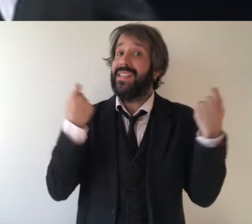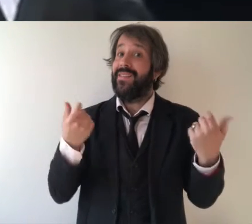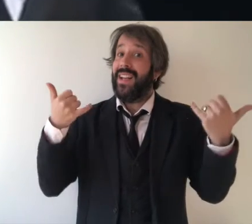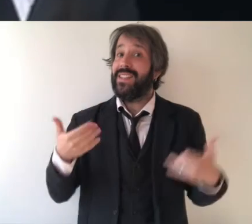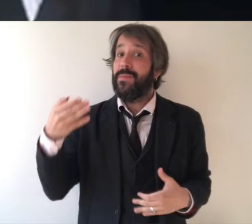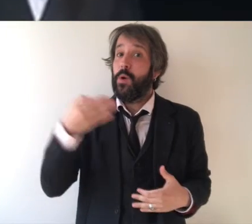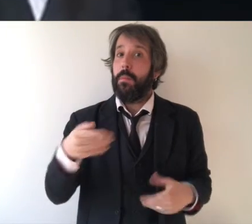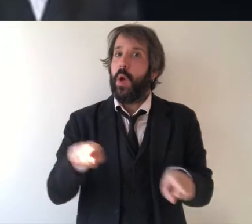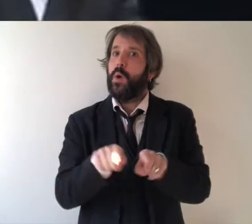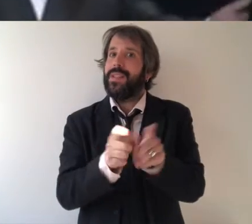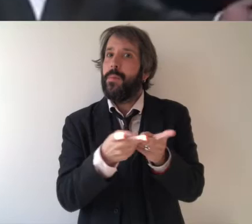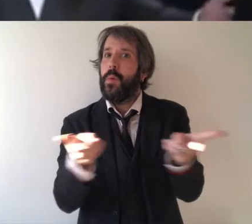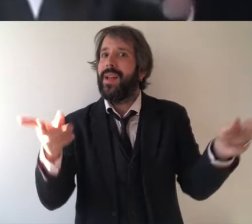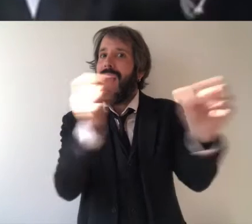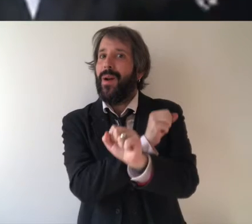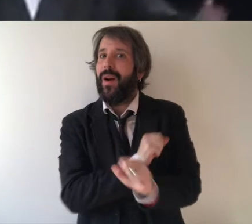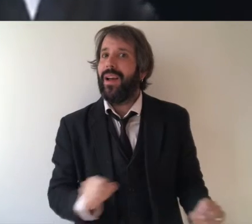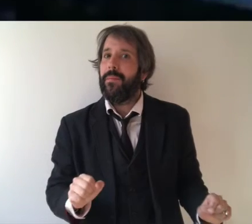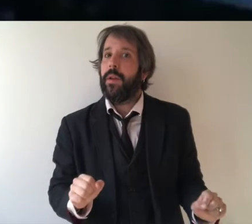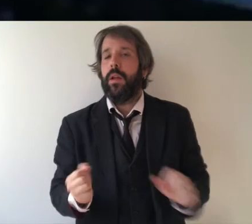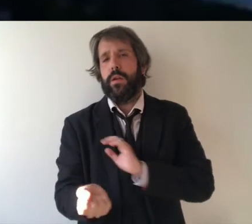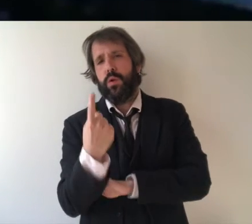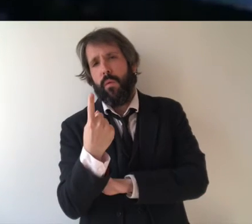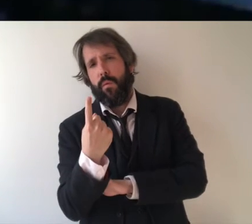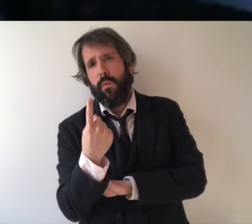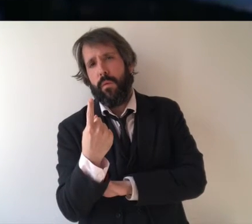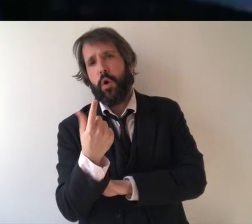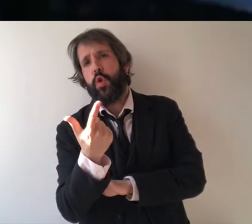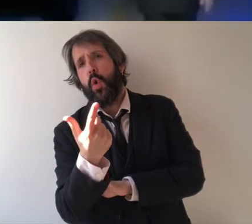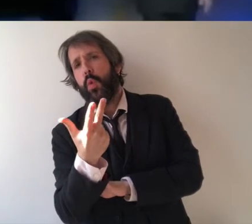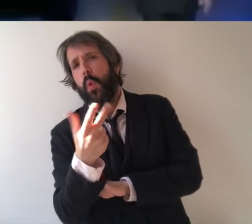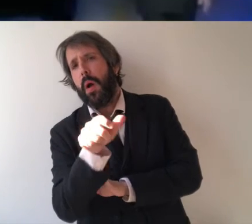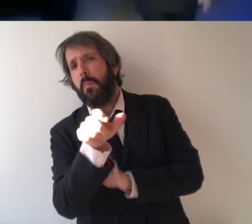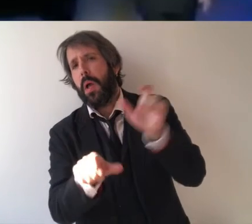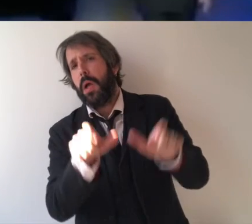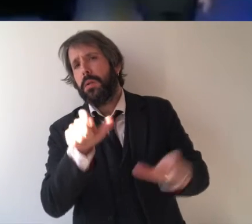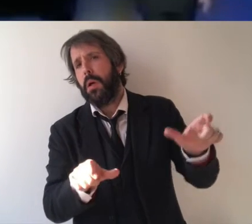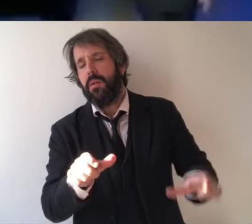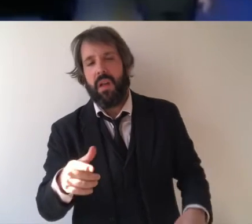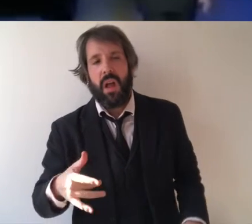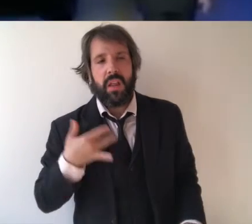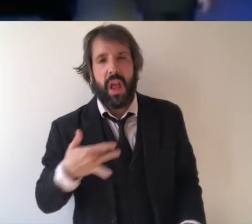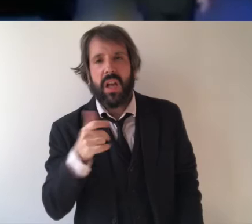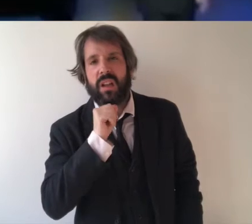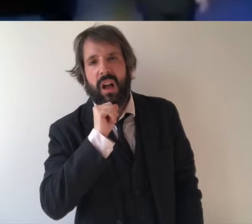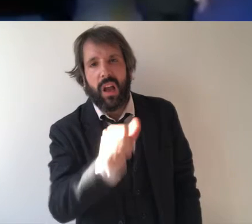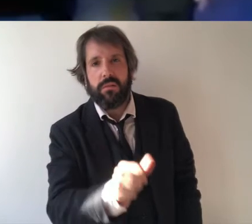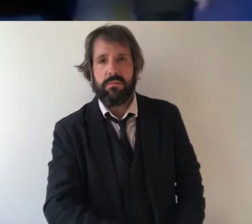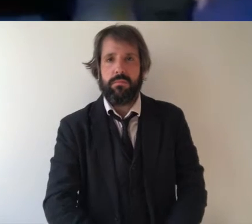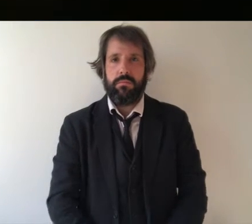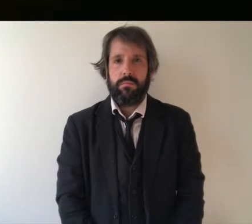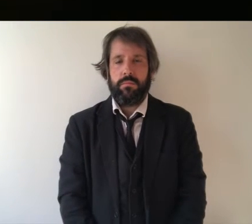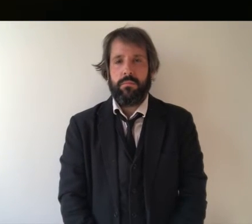son festival et son public formidable, à l'exception de 2 ou 3 hurluberlus qui ne s'intéressent à rien.